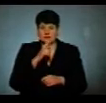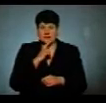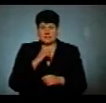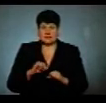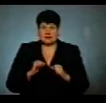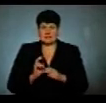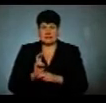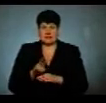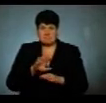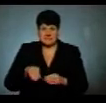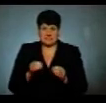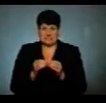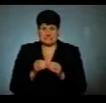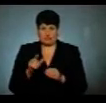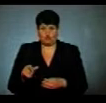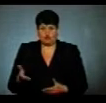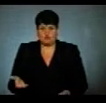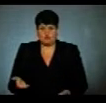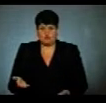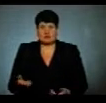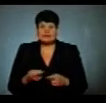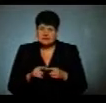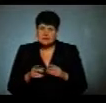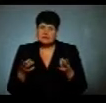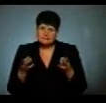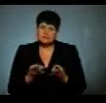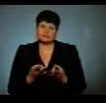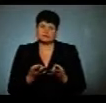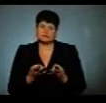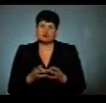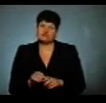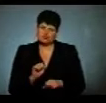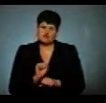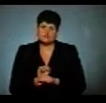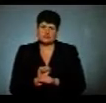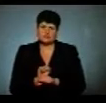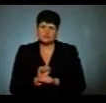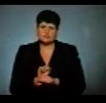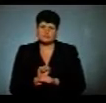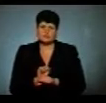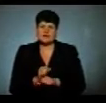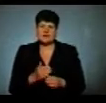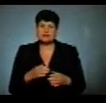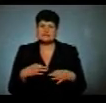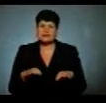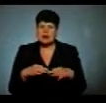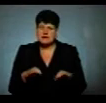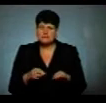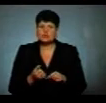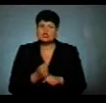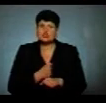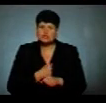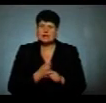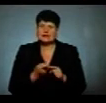зайти після 10-ї людини. Такі речі потрібно призупиняти, бо це все ж таки громадський транспорт. На жаль, це також